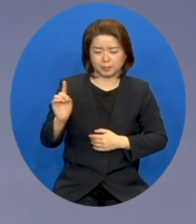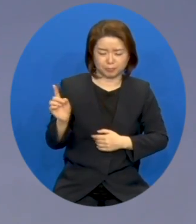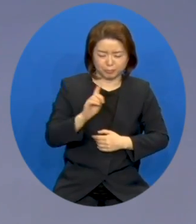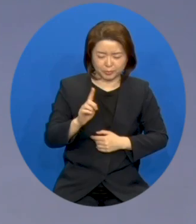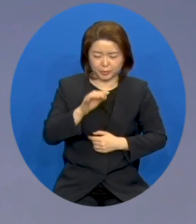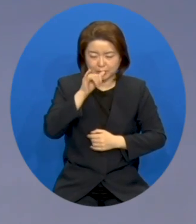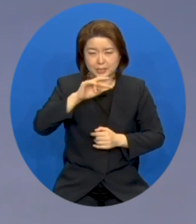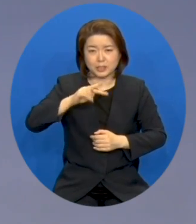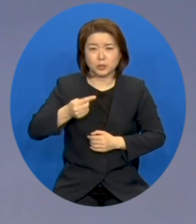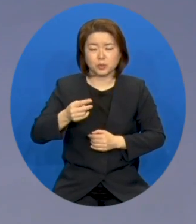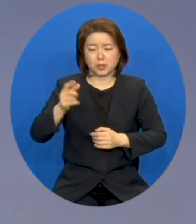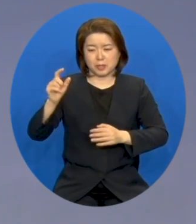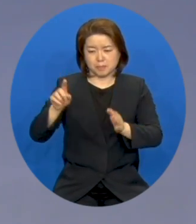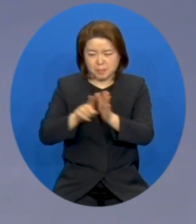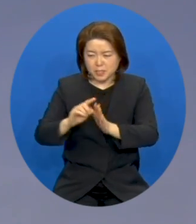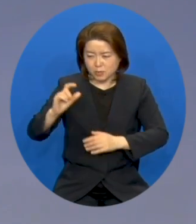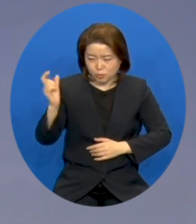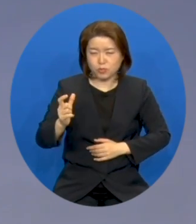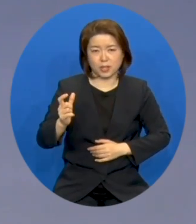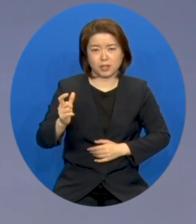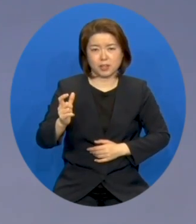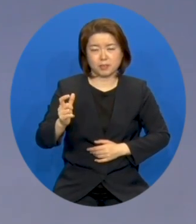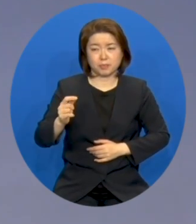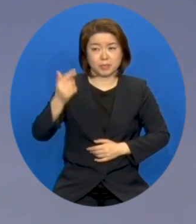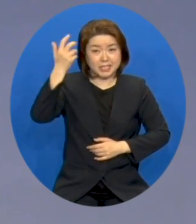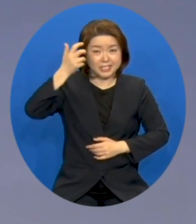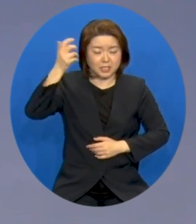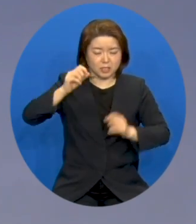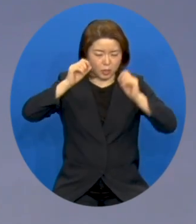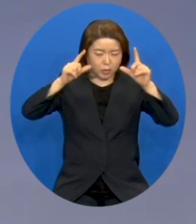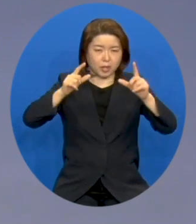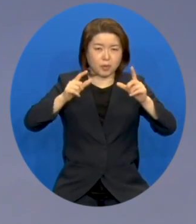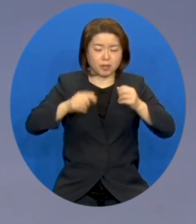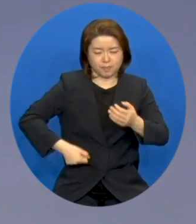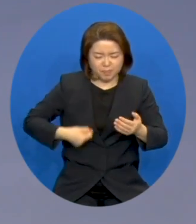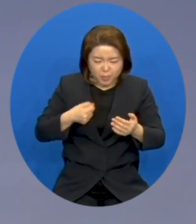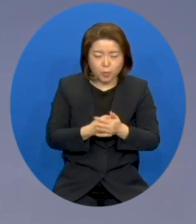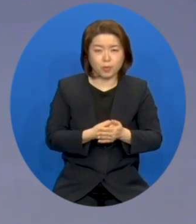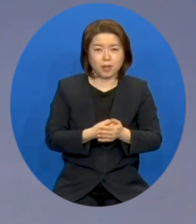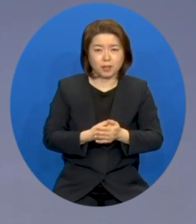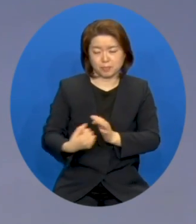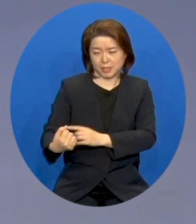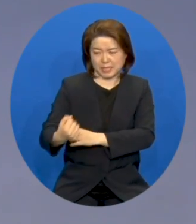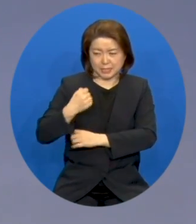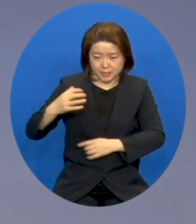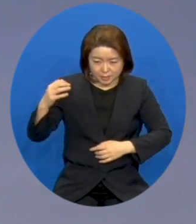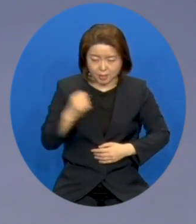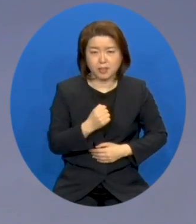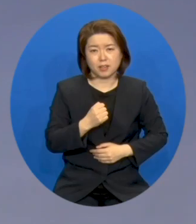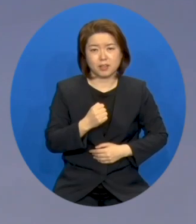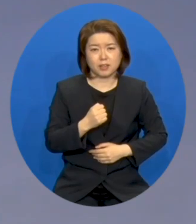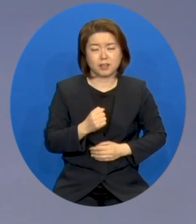하라, 영적으로 깨어있으라, 용감하라, 힘을 얻으라,